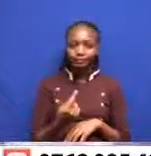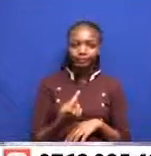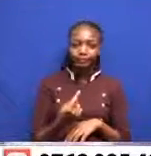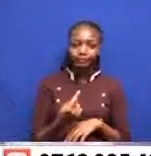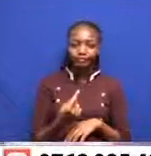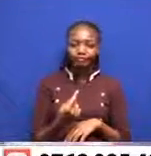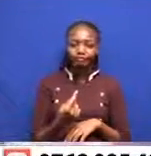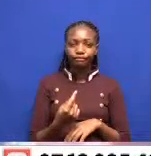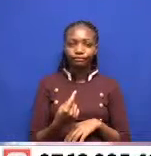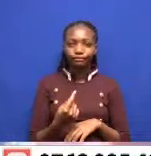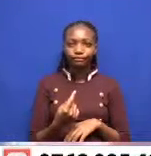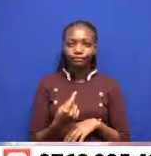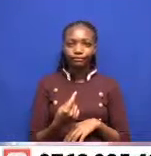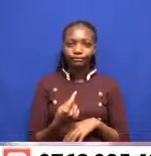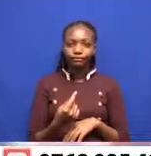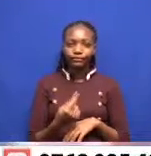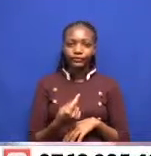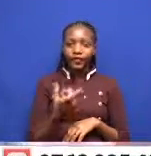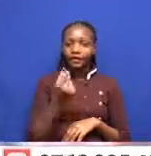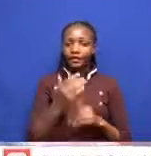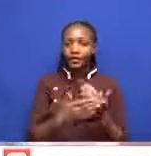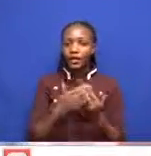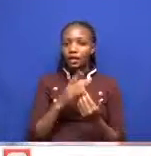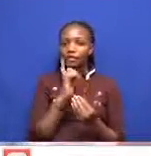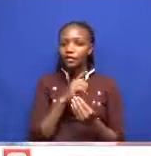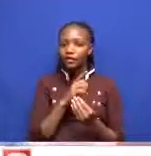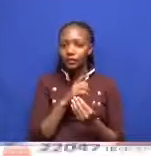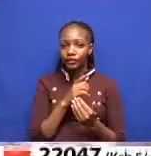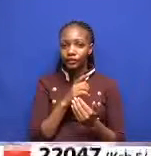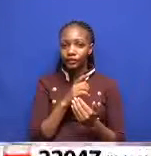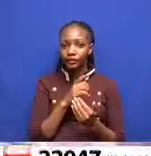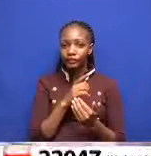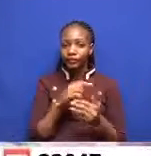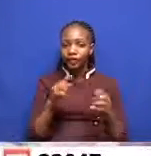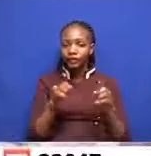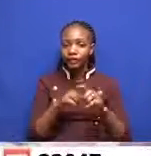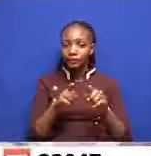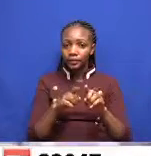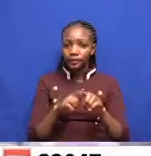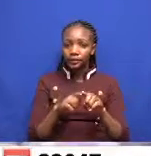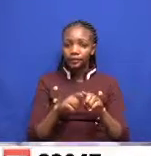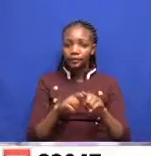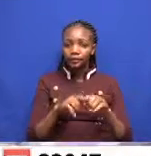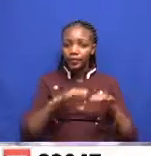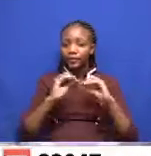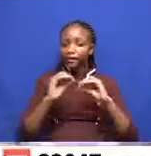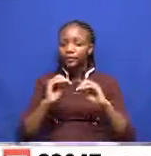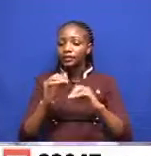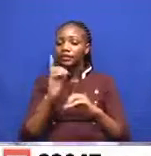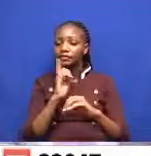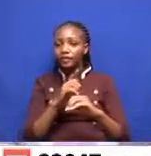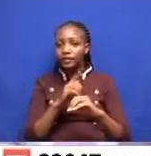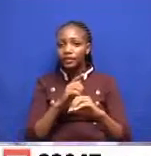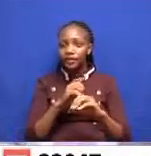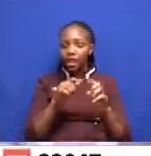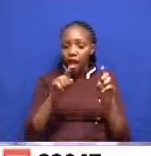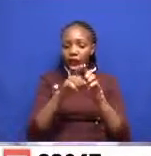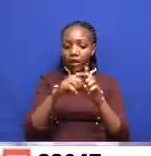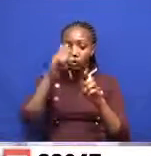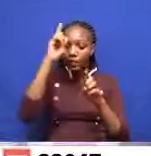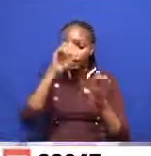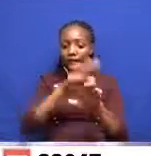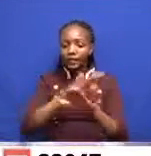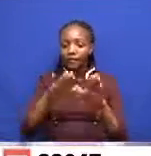wamekuwa capacity built, wakajua hii mambo ya COVID, dalili za ugonjwa ni nini kifanye mtu aepuke.